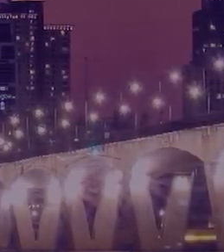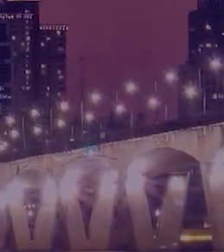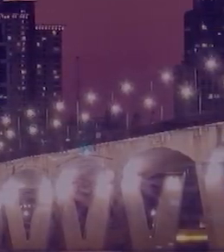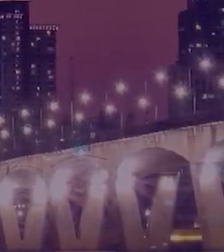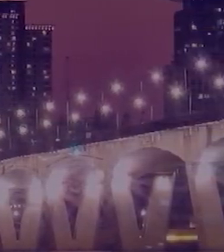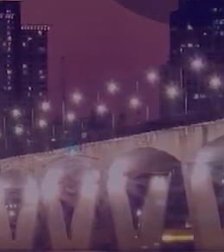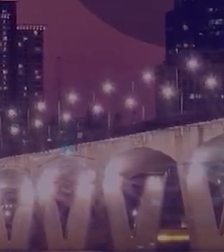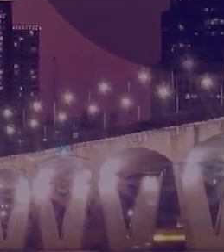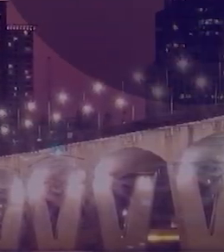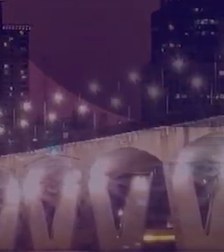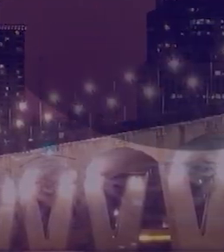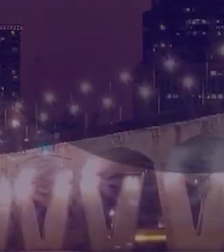있니다 l